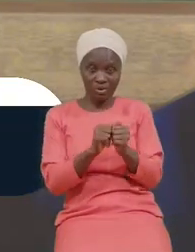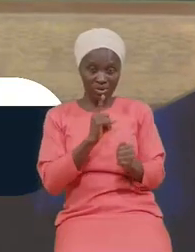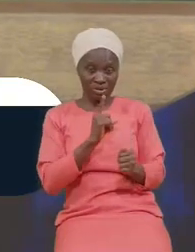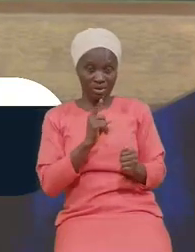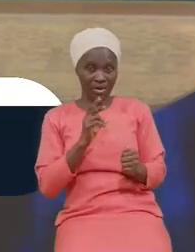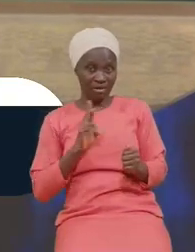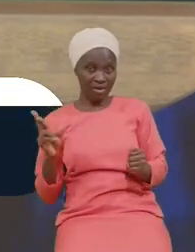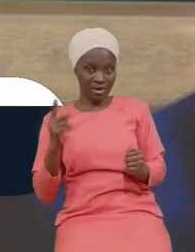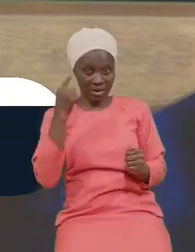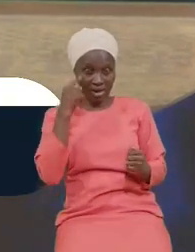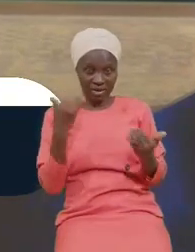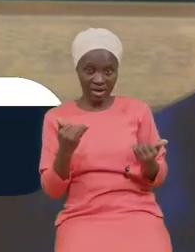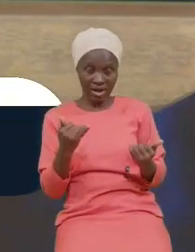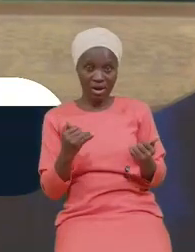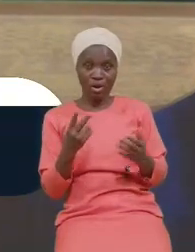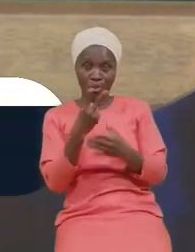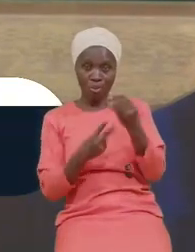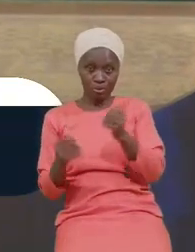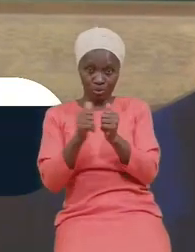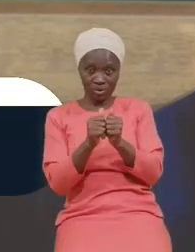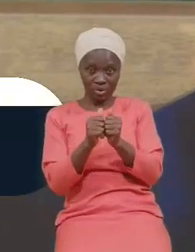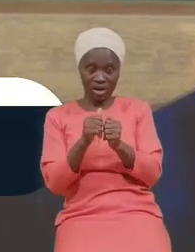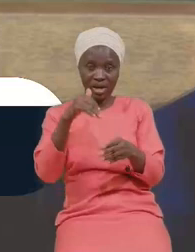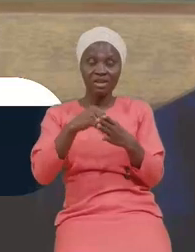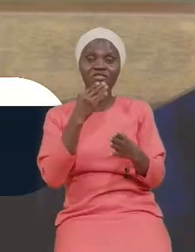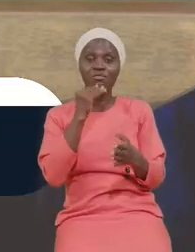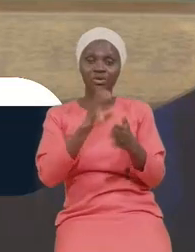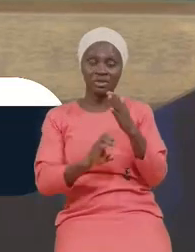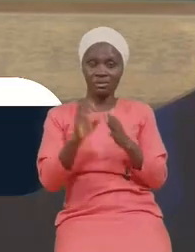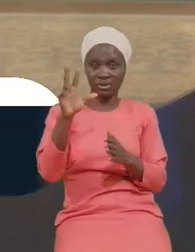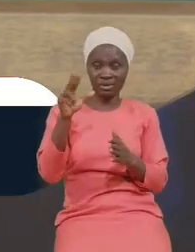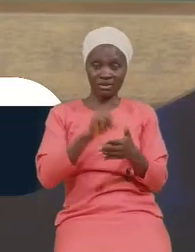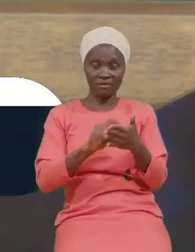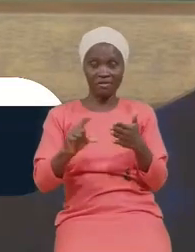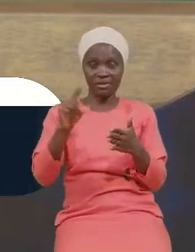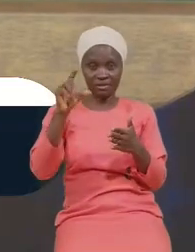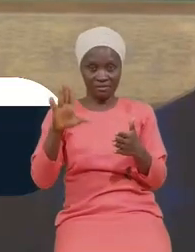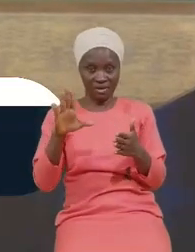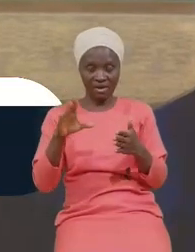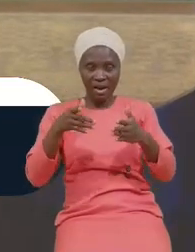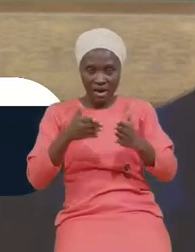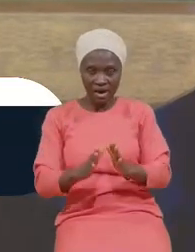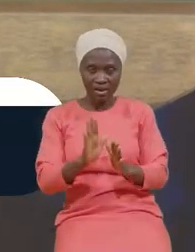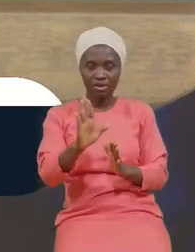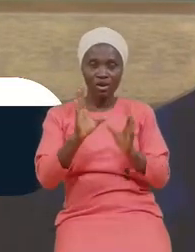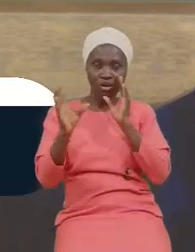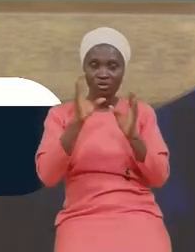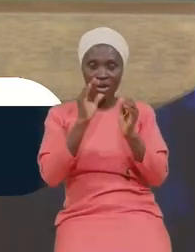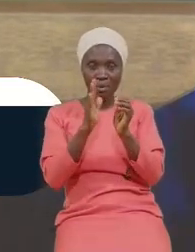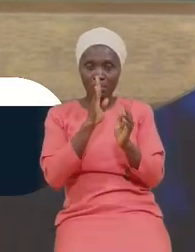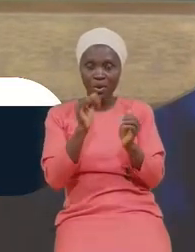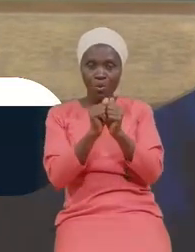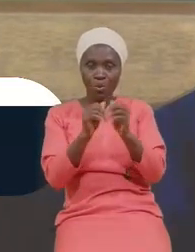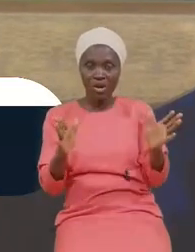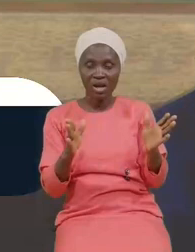allons combiner les deux Hébreux 13 verset 5 10 ne vous livrez pas l'amour de